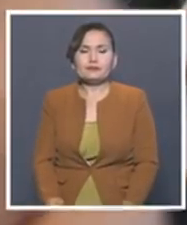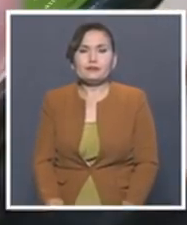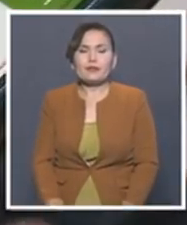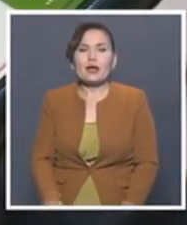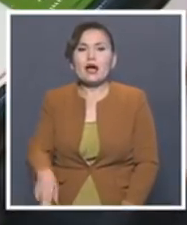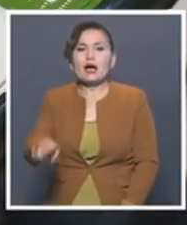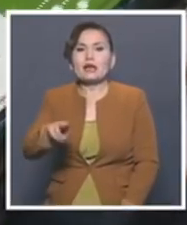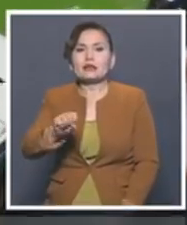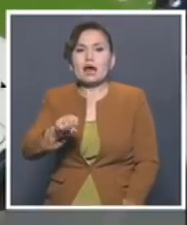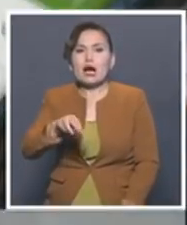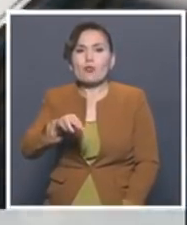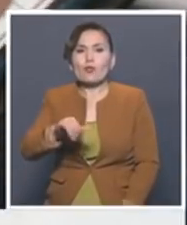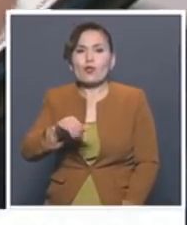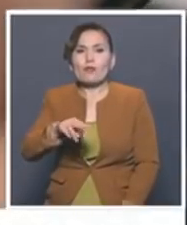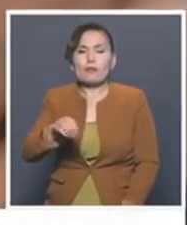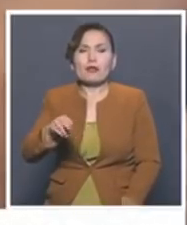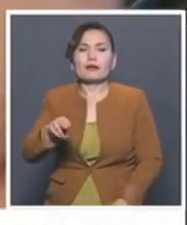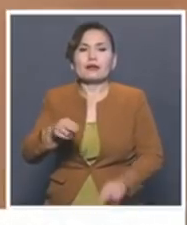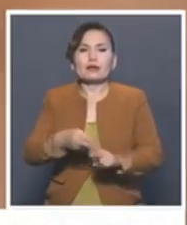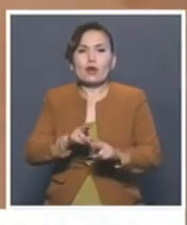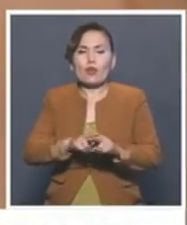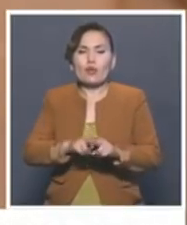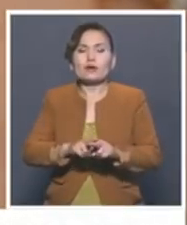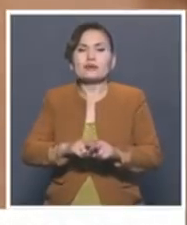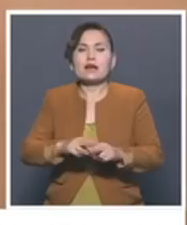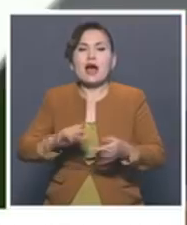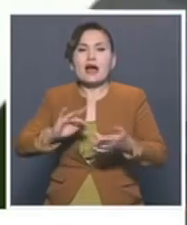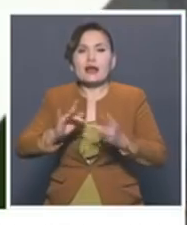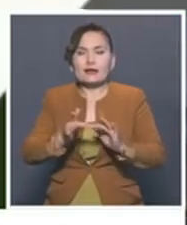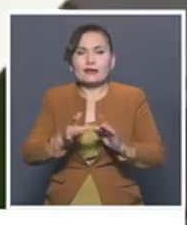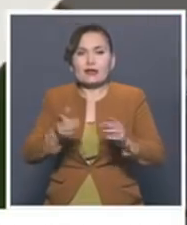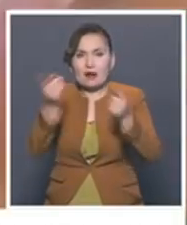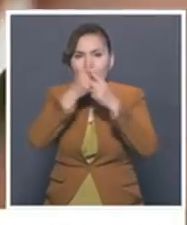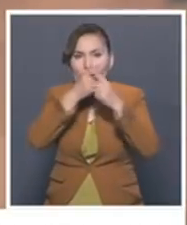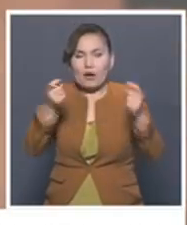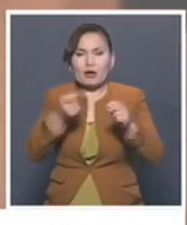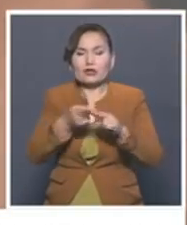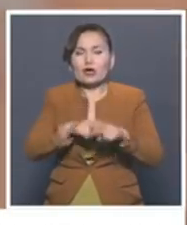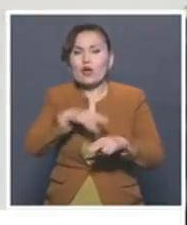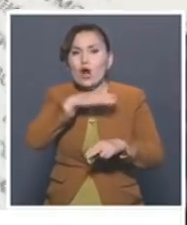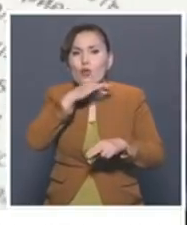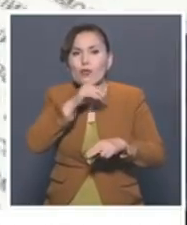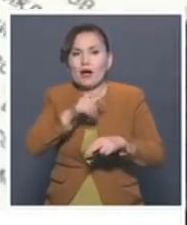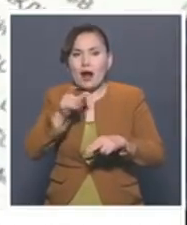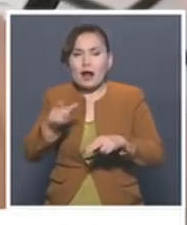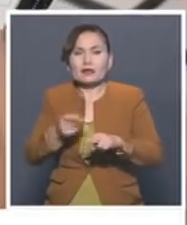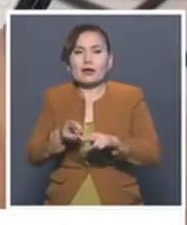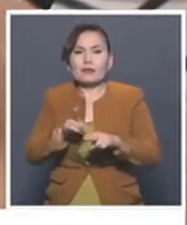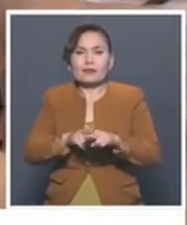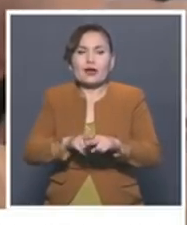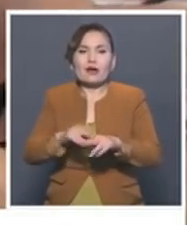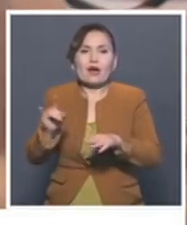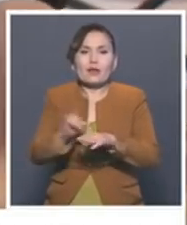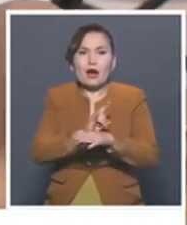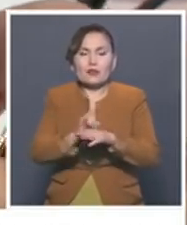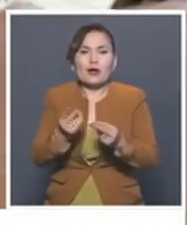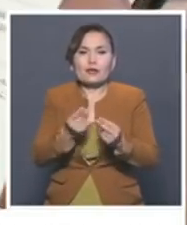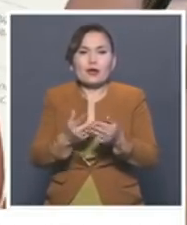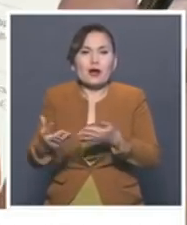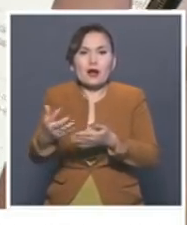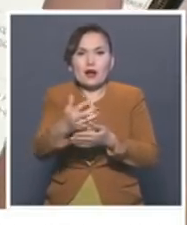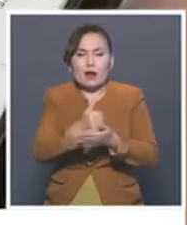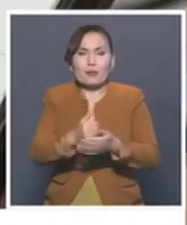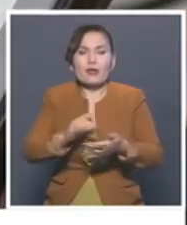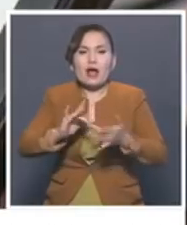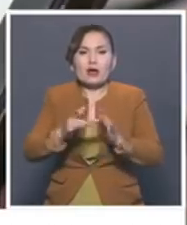Дамумед медициналық ақпараттық жүйесі жұртшылықтың жүйкесін жұқартты. Тұрғындарды бармаған ауруханасына барды, қаралмаған дәрігеріне қаралдығып, порталына